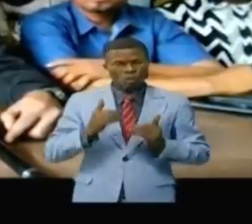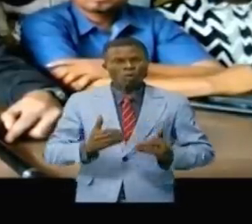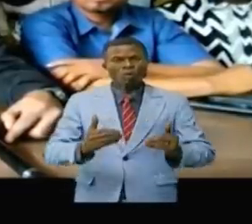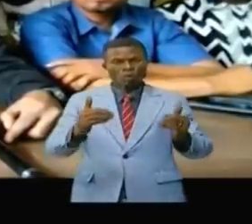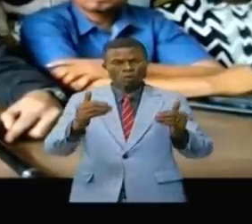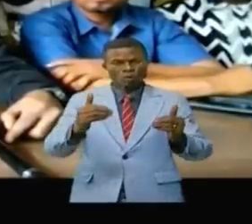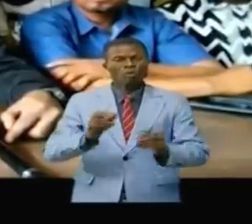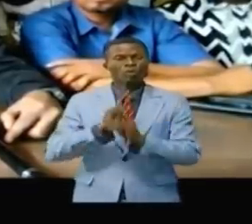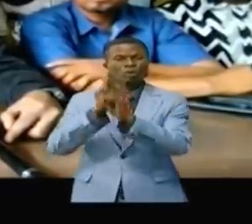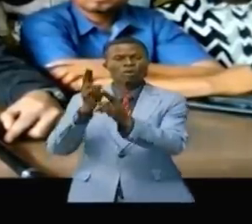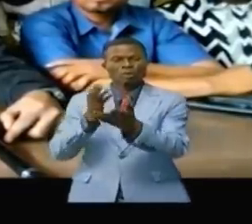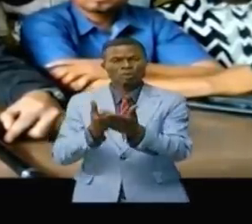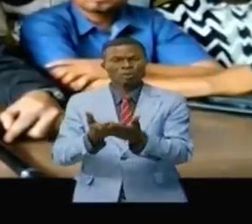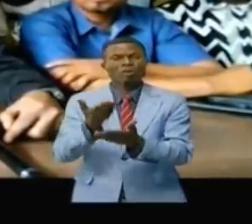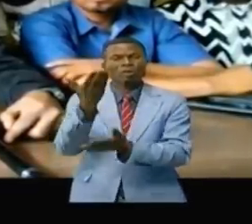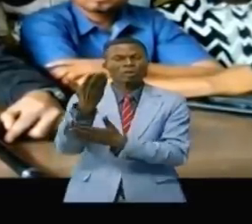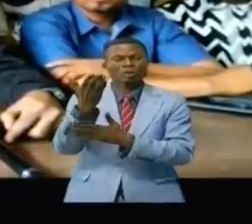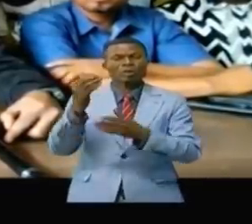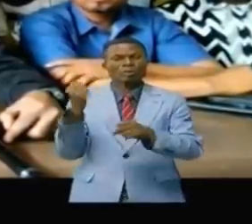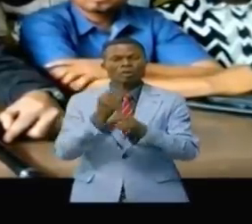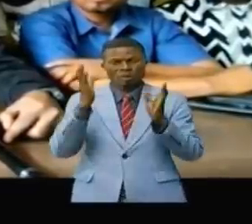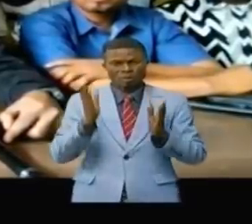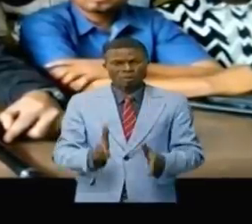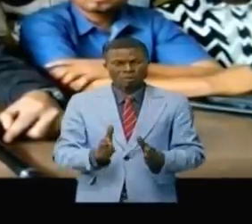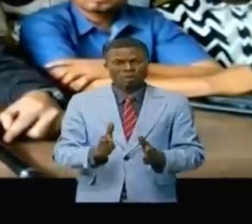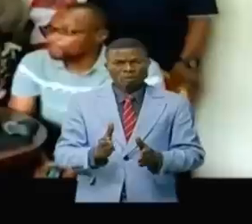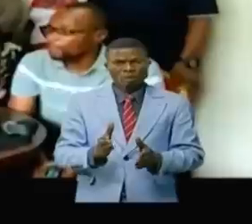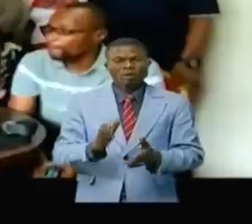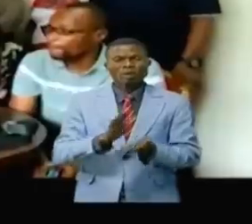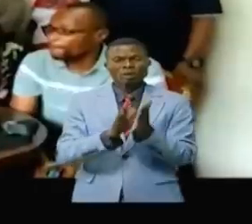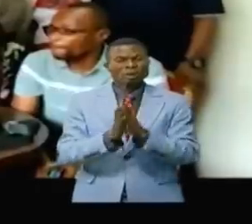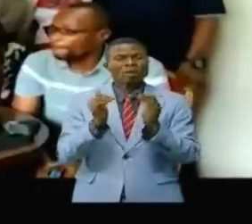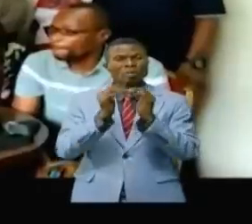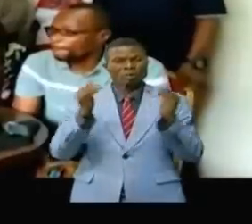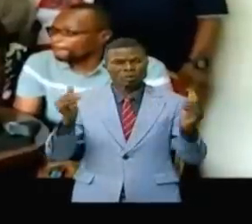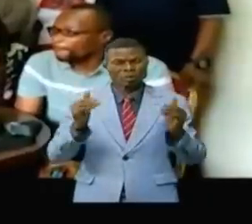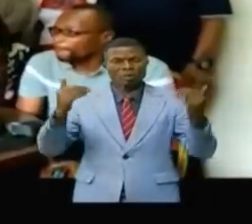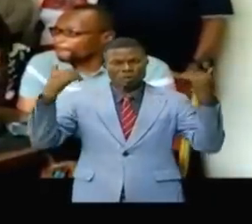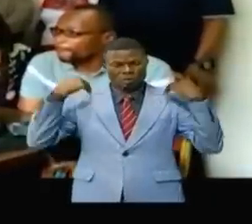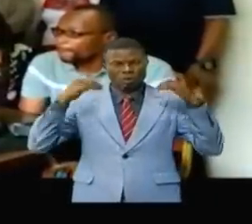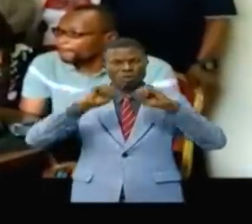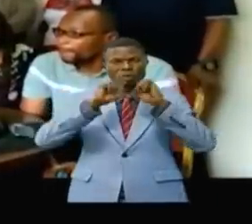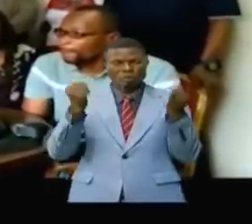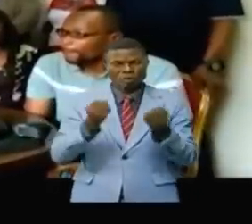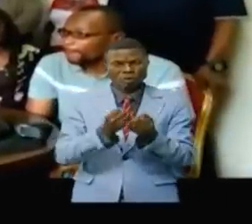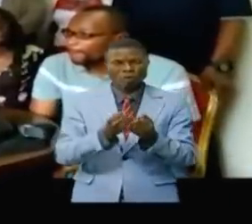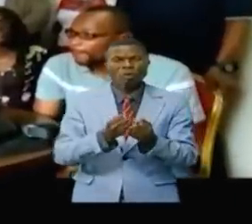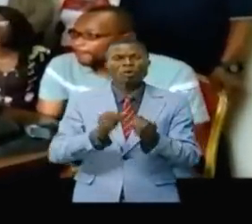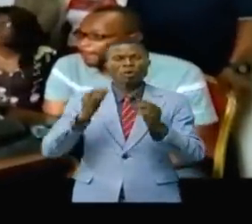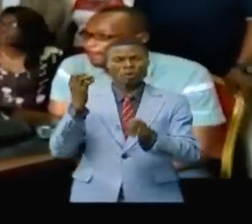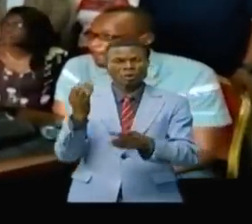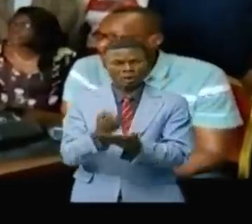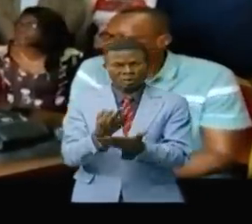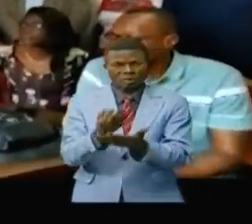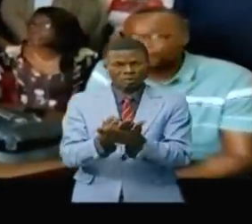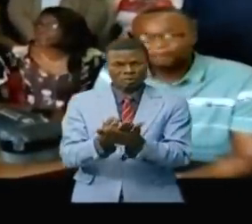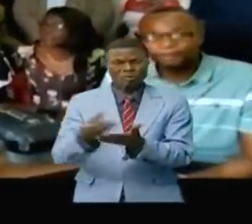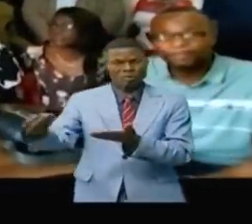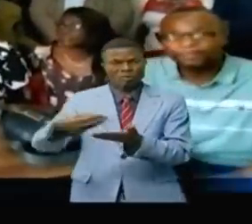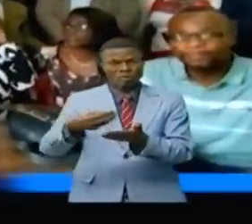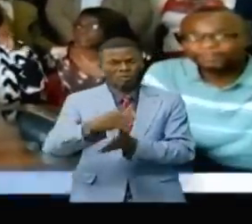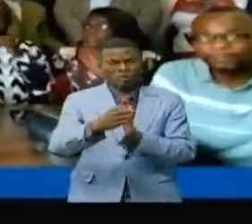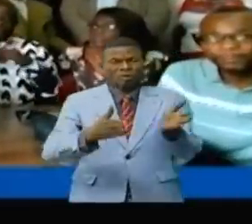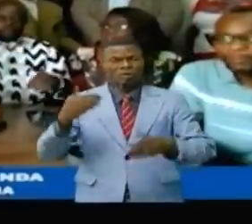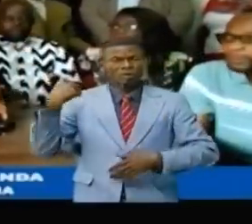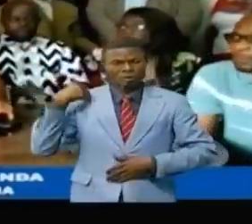à donner. Invitons les agents à être en alerte. Les agents et cadres des régies financières qui mobilisent des